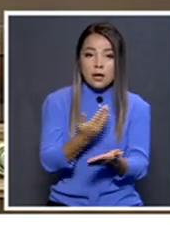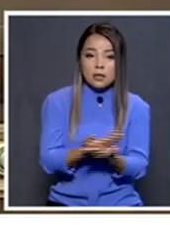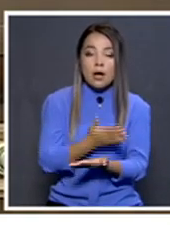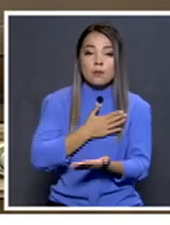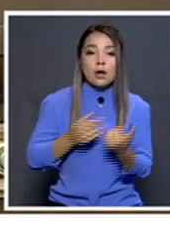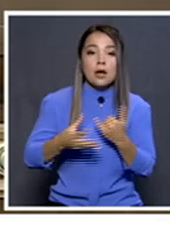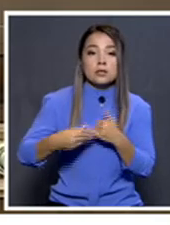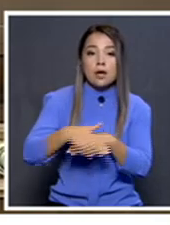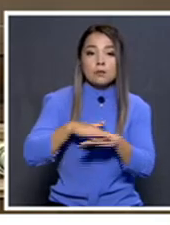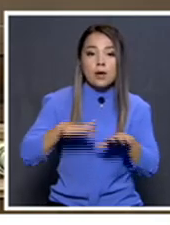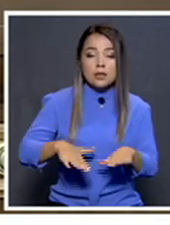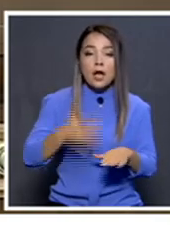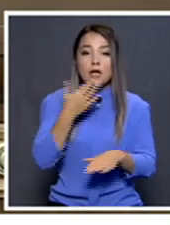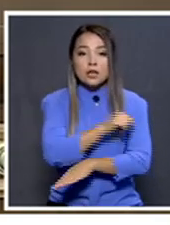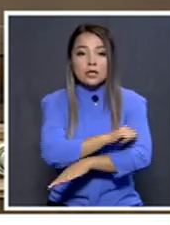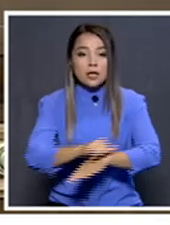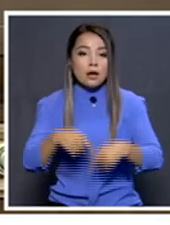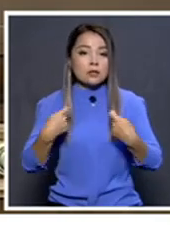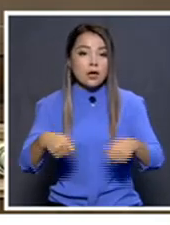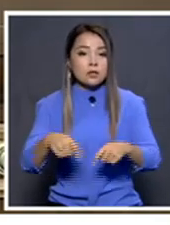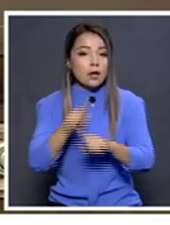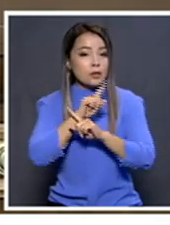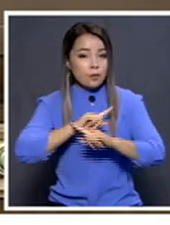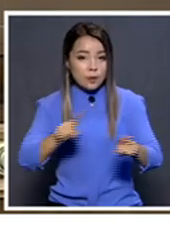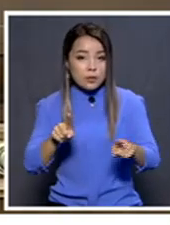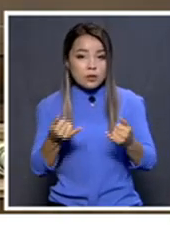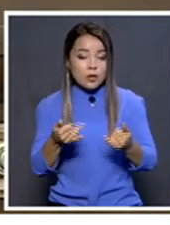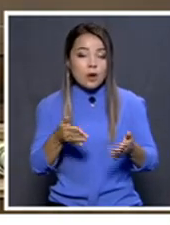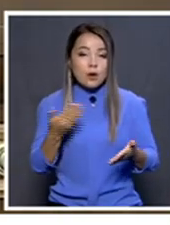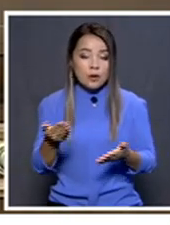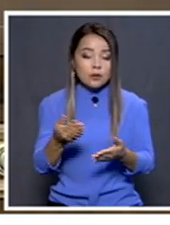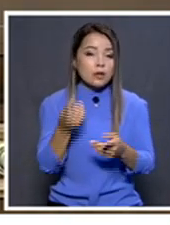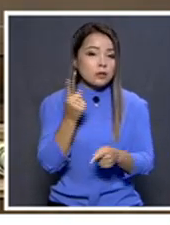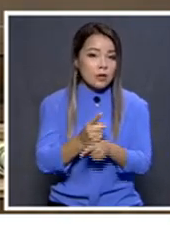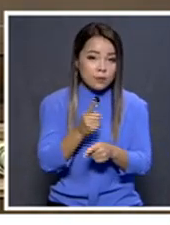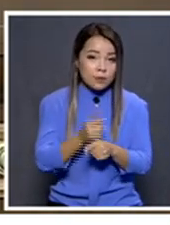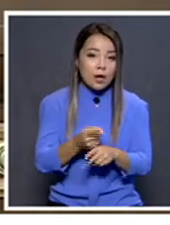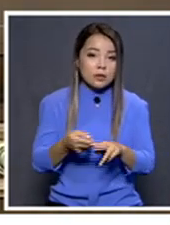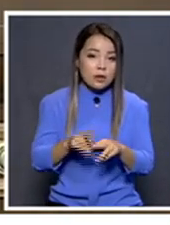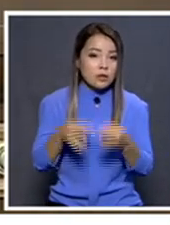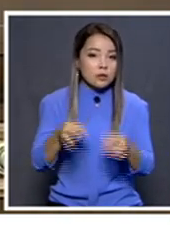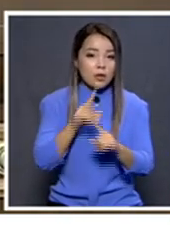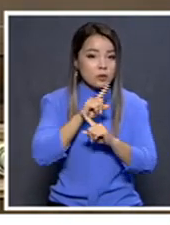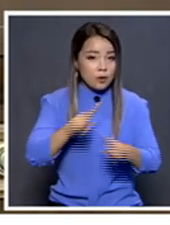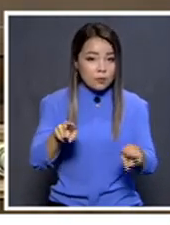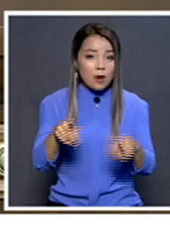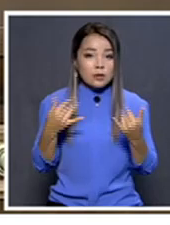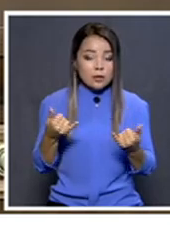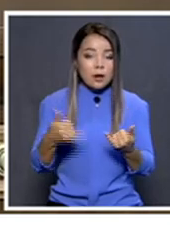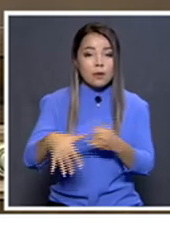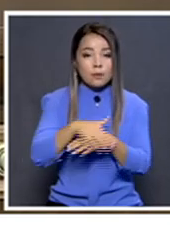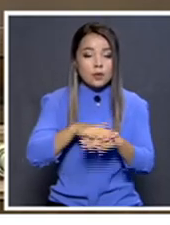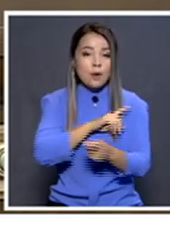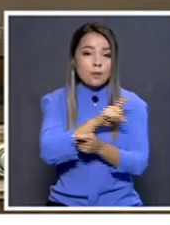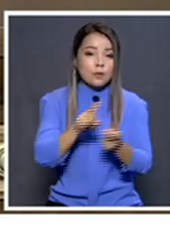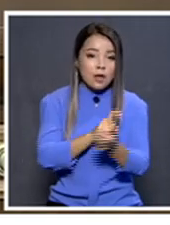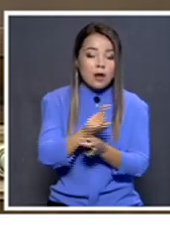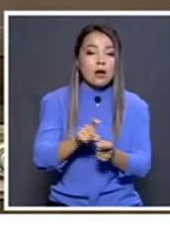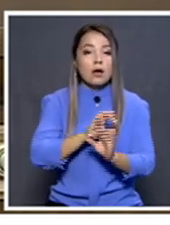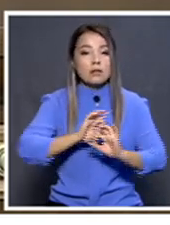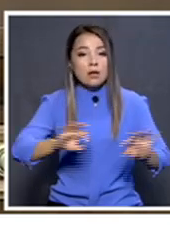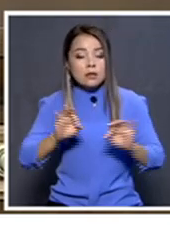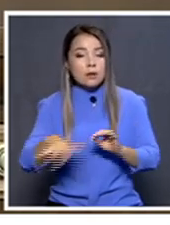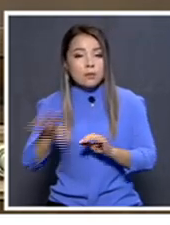Жеріміз шетелдіктерге сатылмайды, оған жол берілмейді. Бұл мәселе бойынша қауесет таратуды доғару